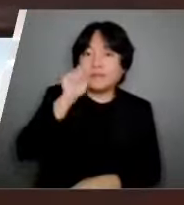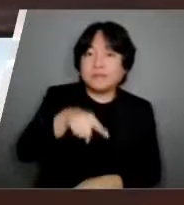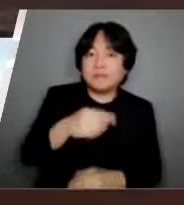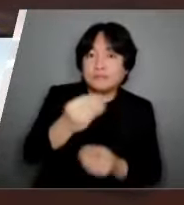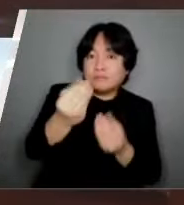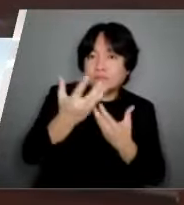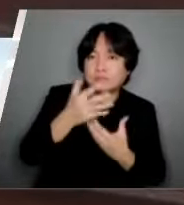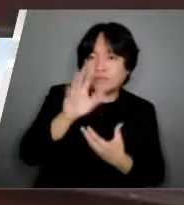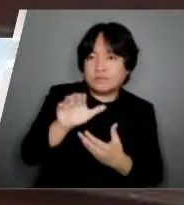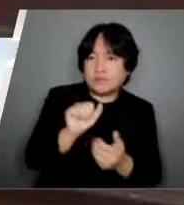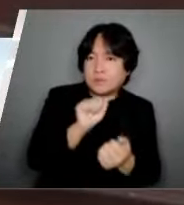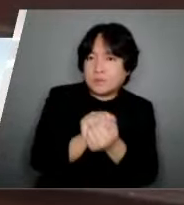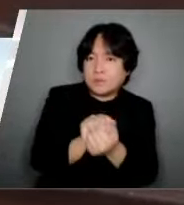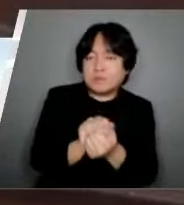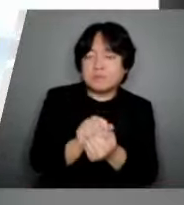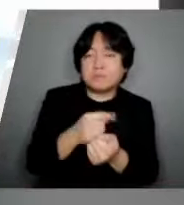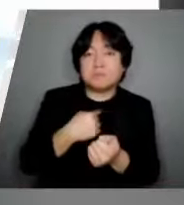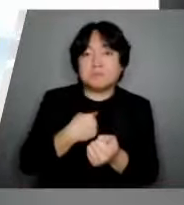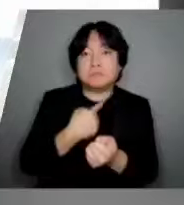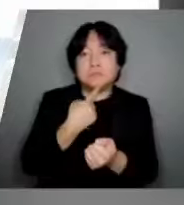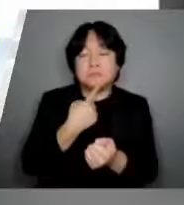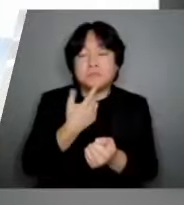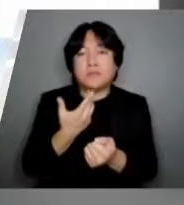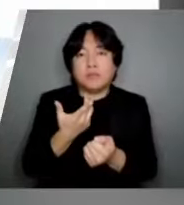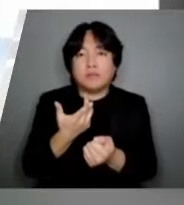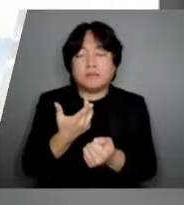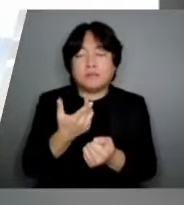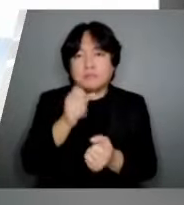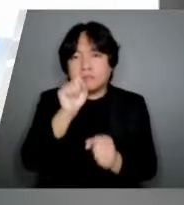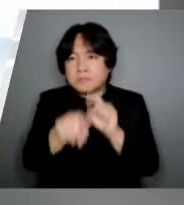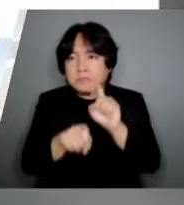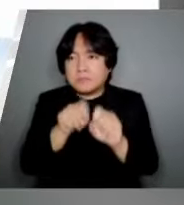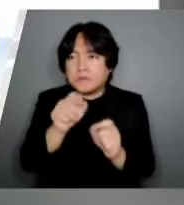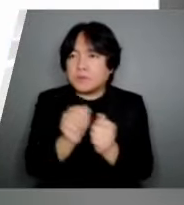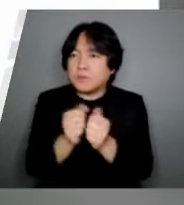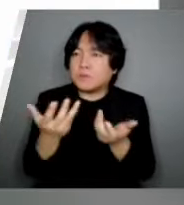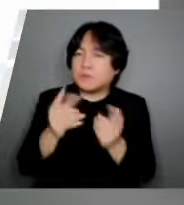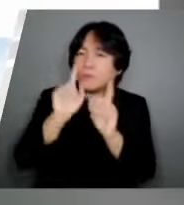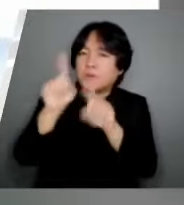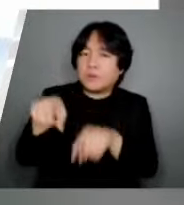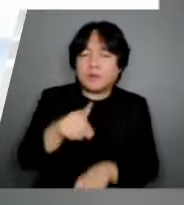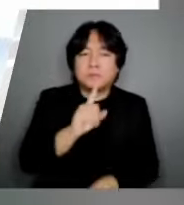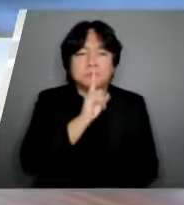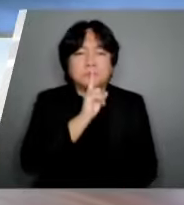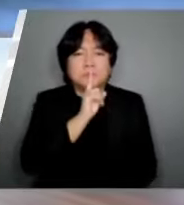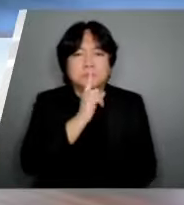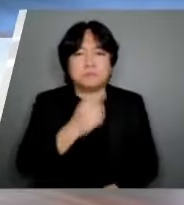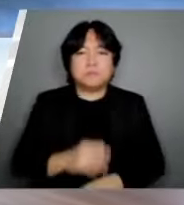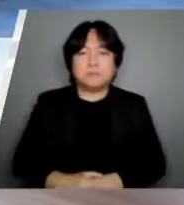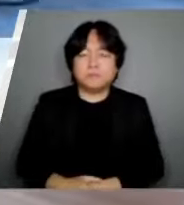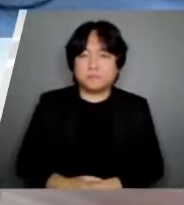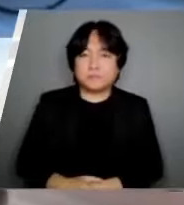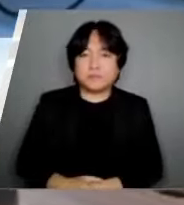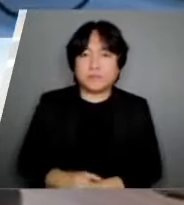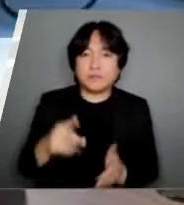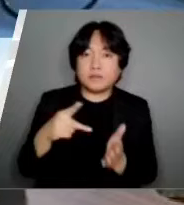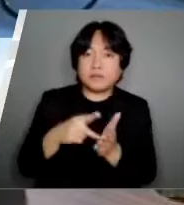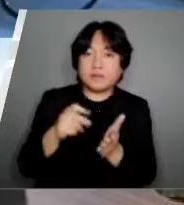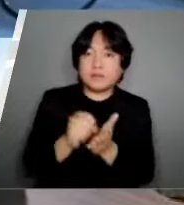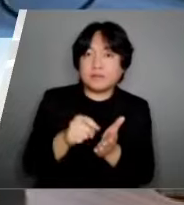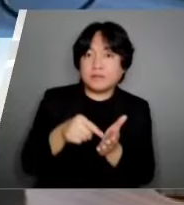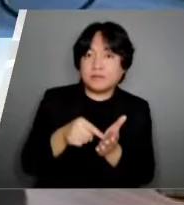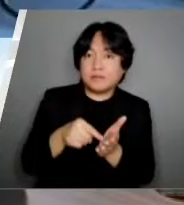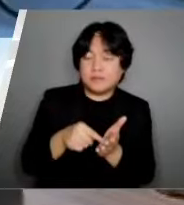Huwag daw ako tanungin. Basta samahan mo lang. Walang tatak palabas ng Pilipinas ang Philippine passport ni Sheila. Kaya tingin ng mga senador at